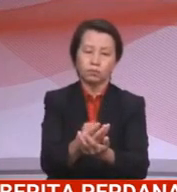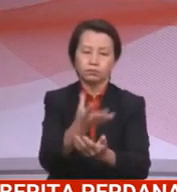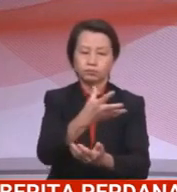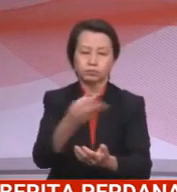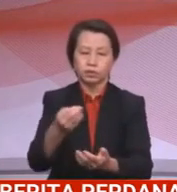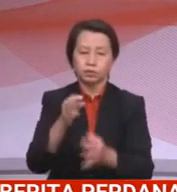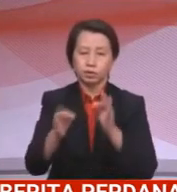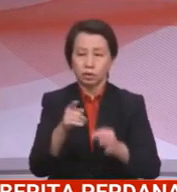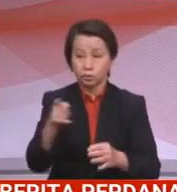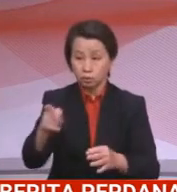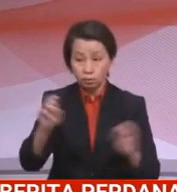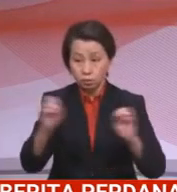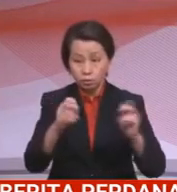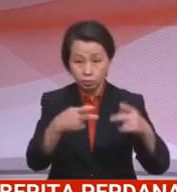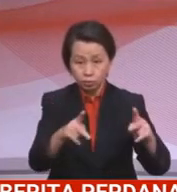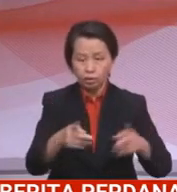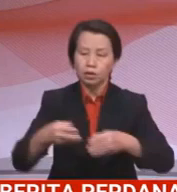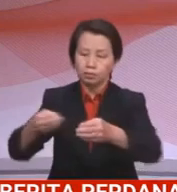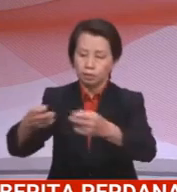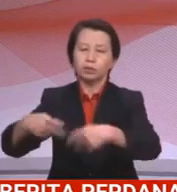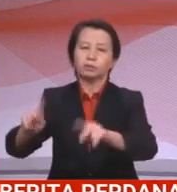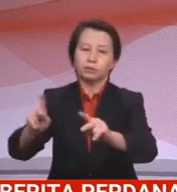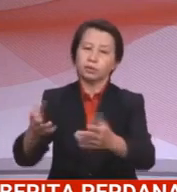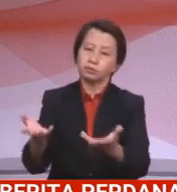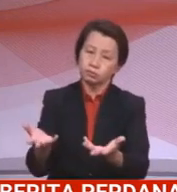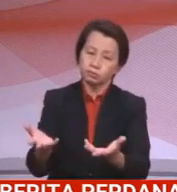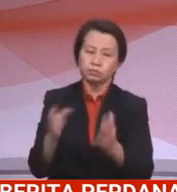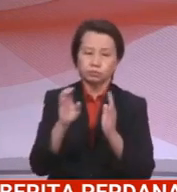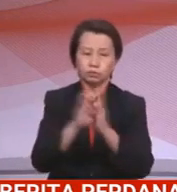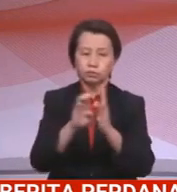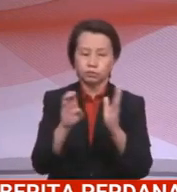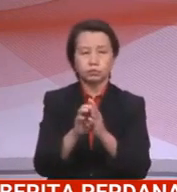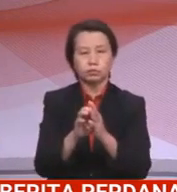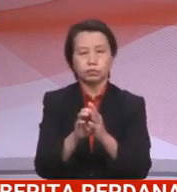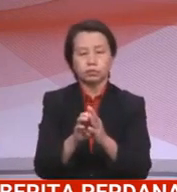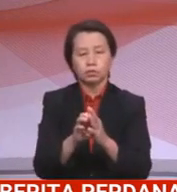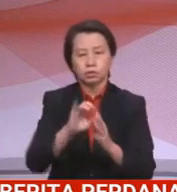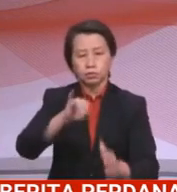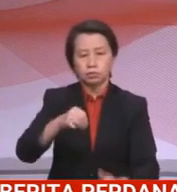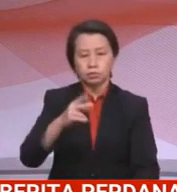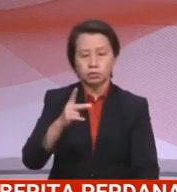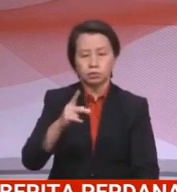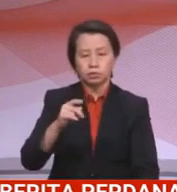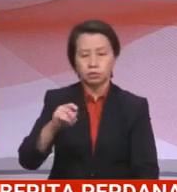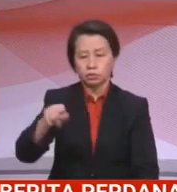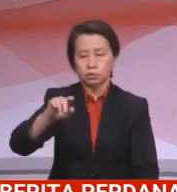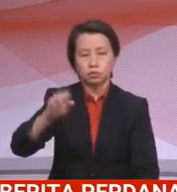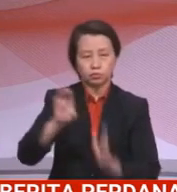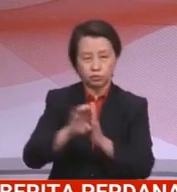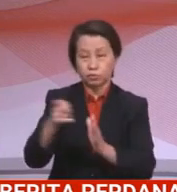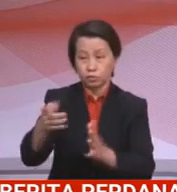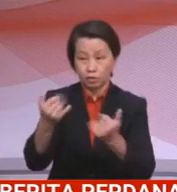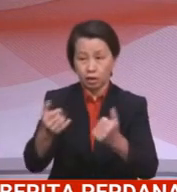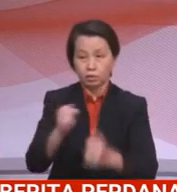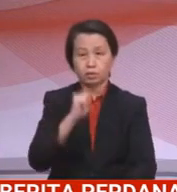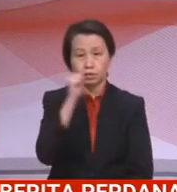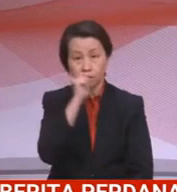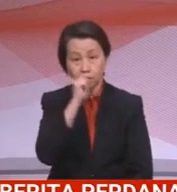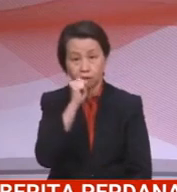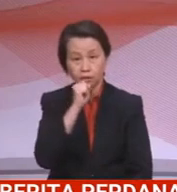dan juga terletak di ruang kita bagi ruang juga contohnya daje enak buat persembahan